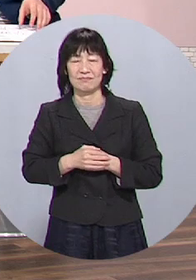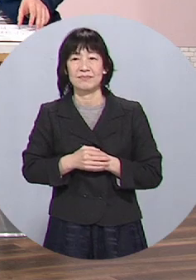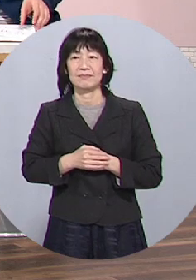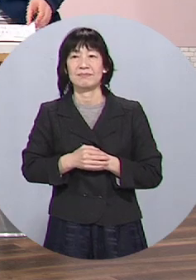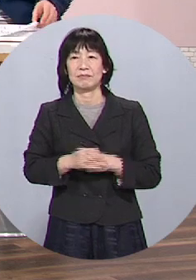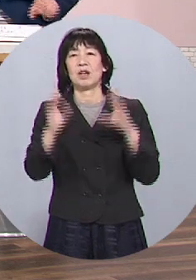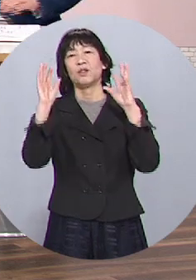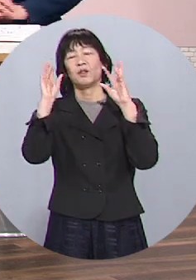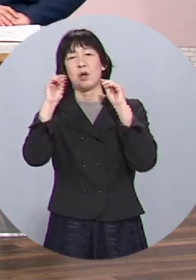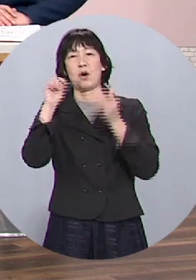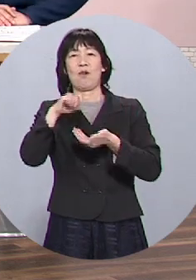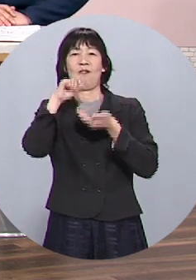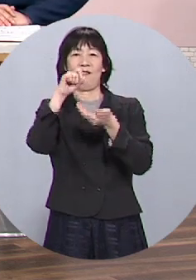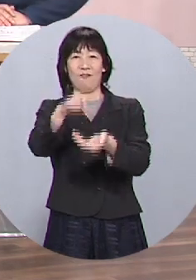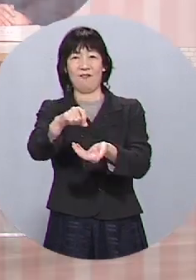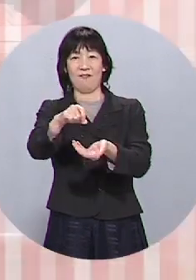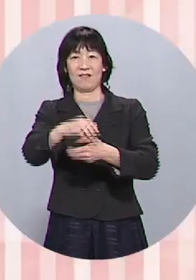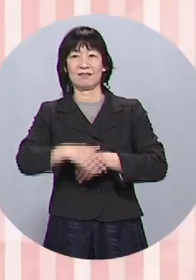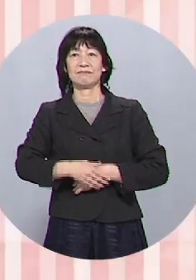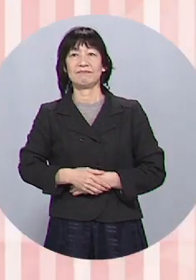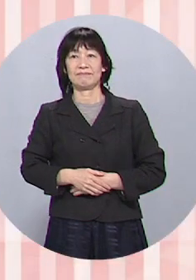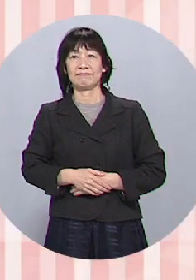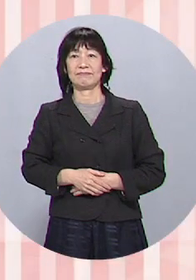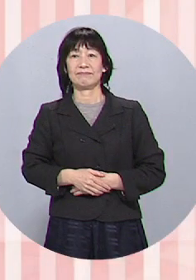ので情報をお伝えしたいと思います。